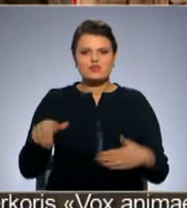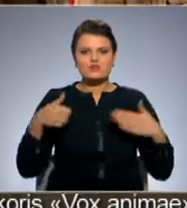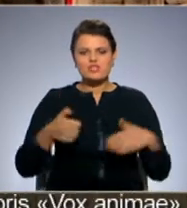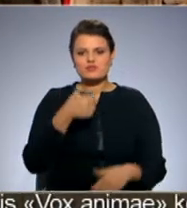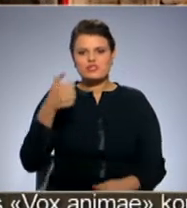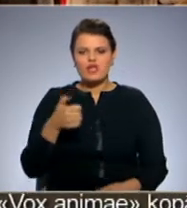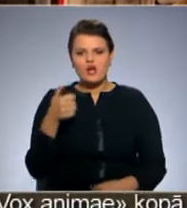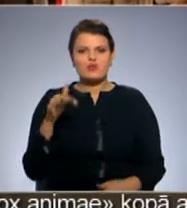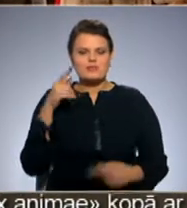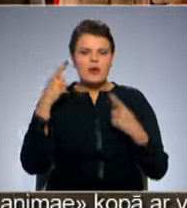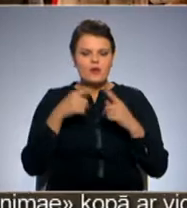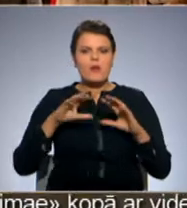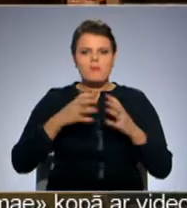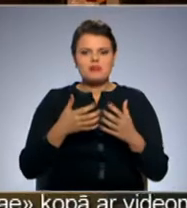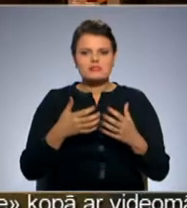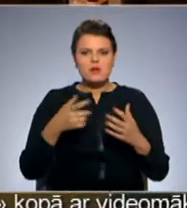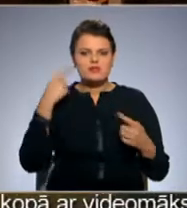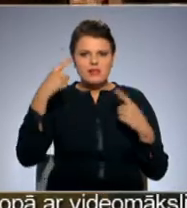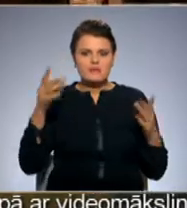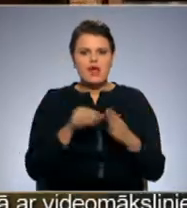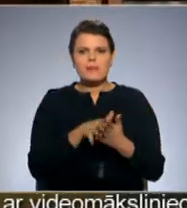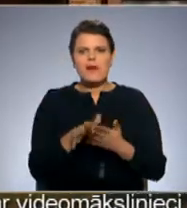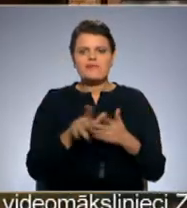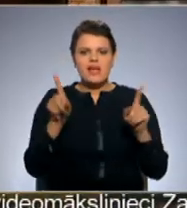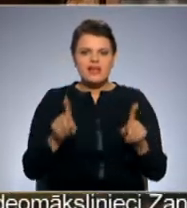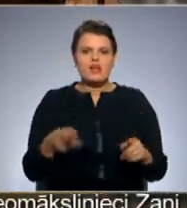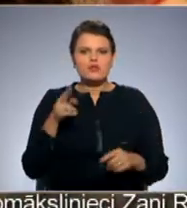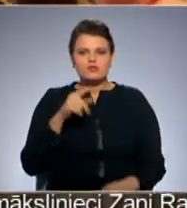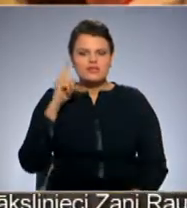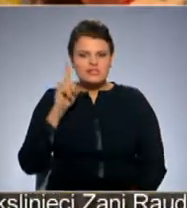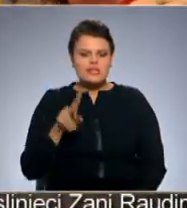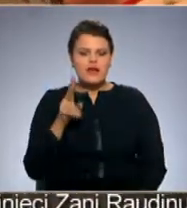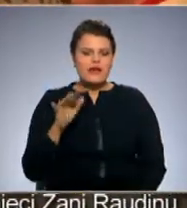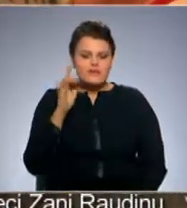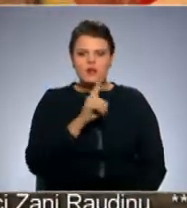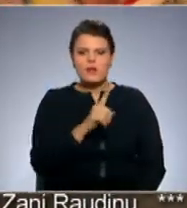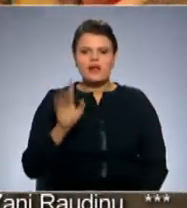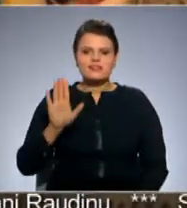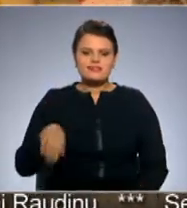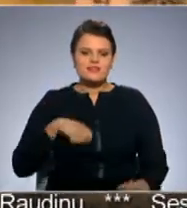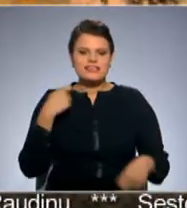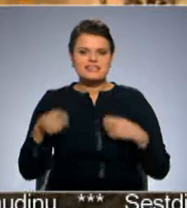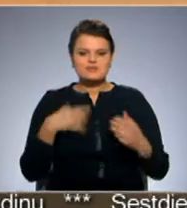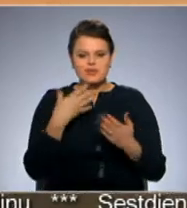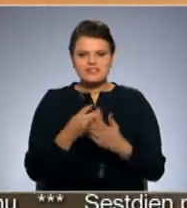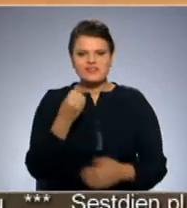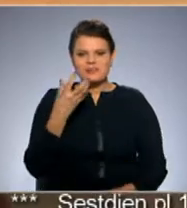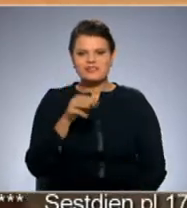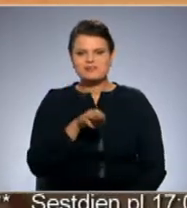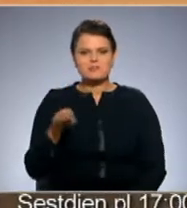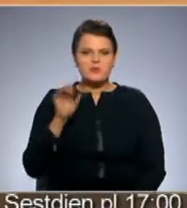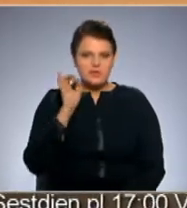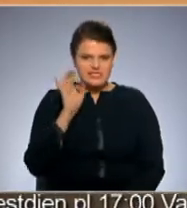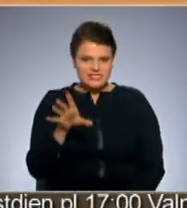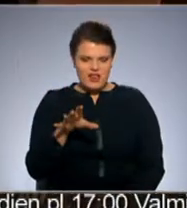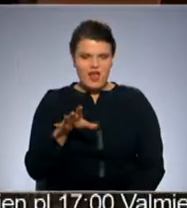60. Gados pareģoja pasaules apsēstību ar patēriņa lietām un prognozēja, ka nākotnē ik viens varēs izbaudīt savas 15 minūtes